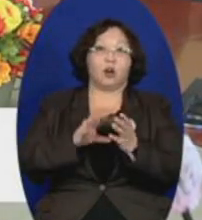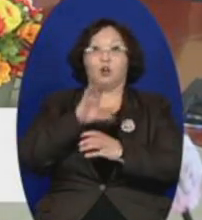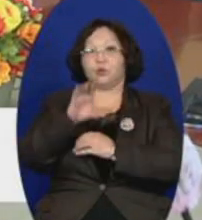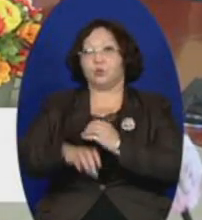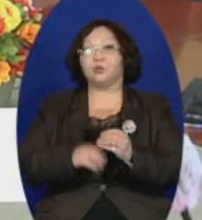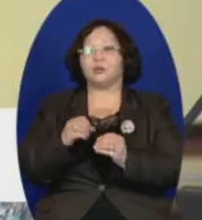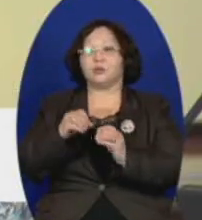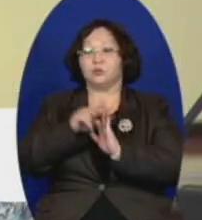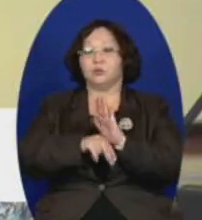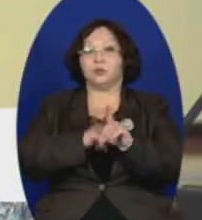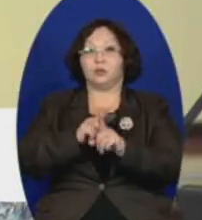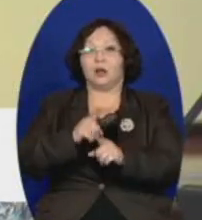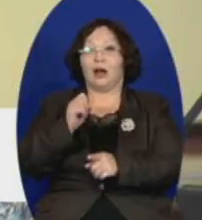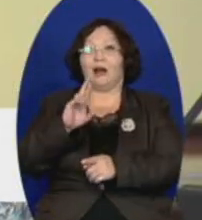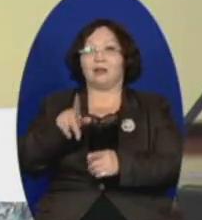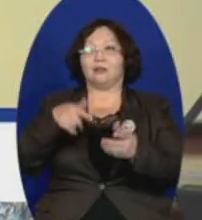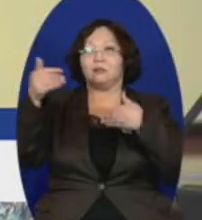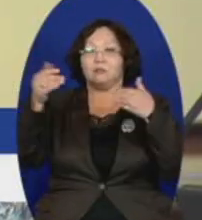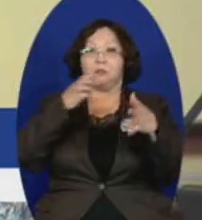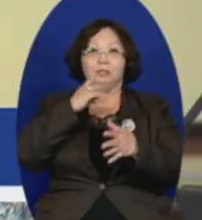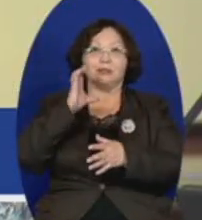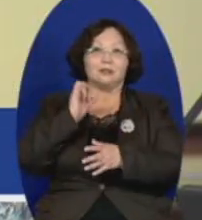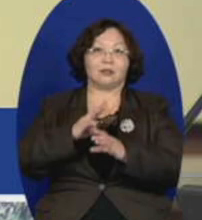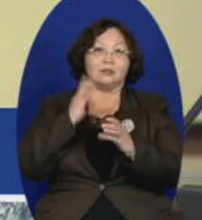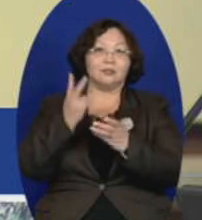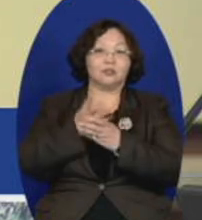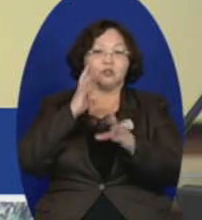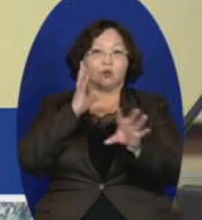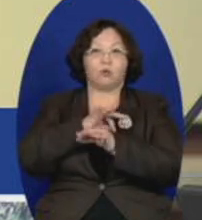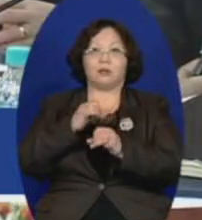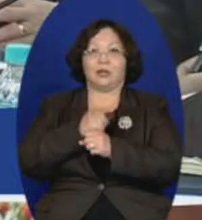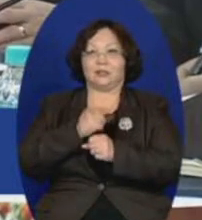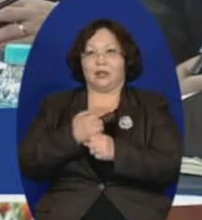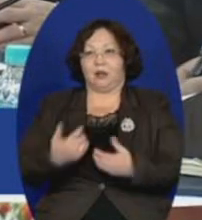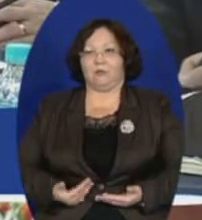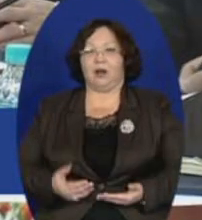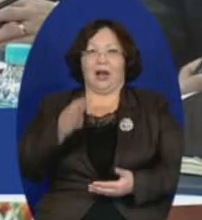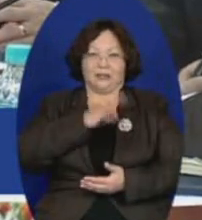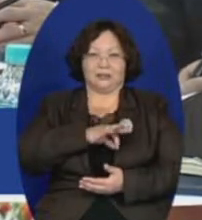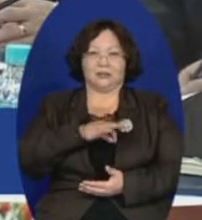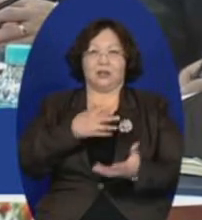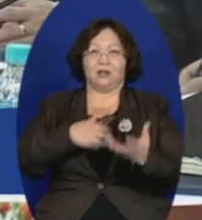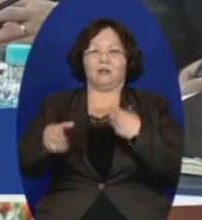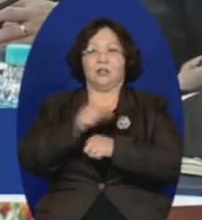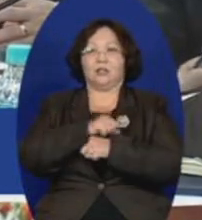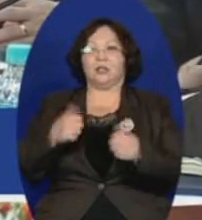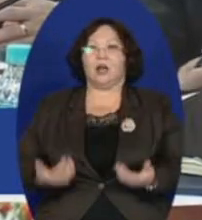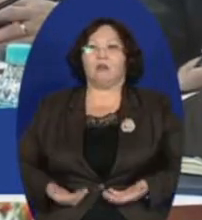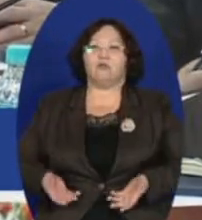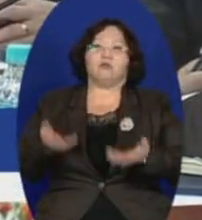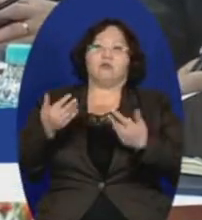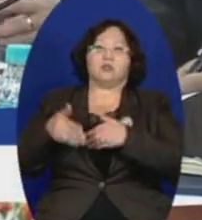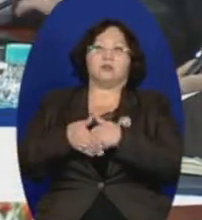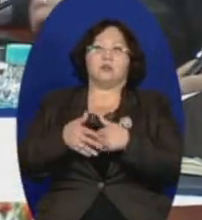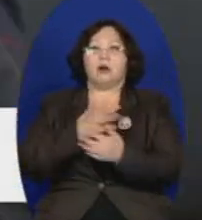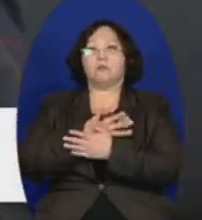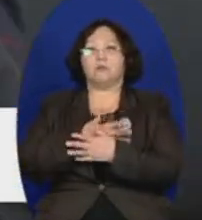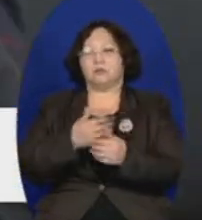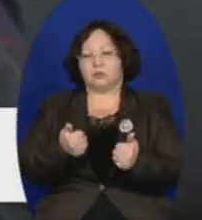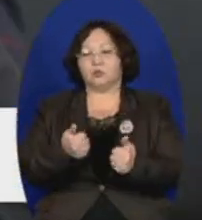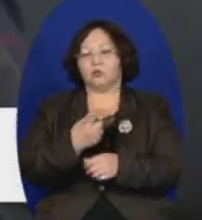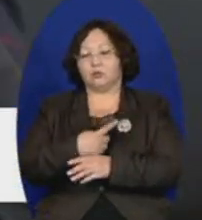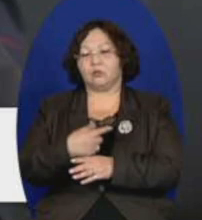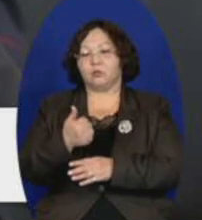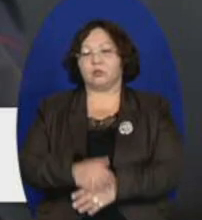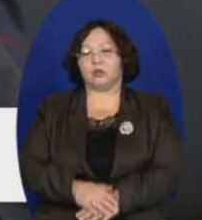нийцсэн хаягжилтын мэдээллийн сангийн нэгдсэн системийг хэрэглээнд бүрэн нэвтрүүлэх нь иргэдийн амьдралд хамгийн их өгөөжийг бий болгоно.